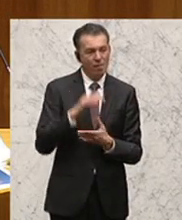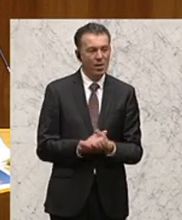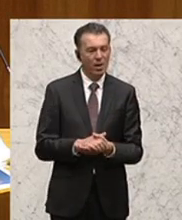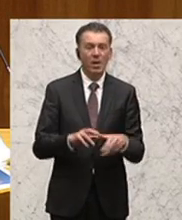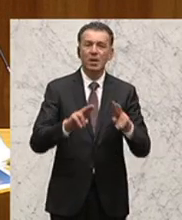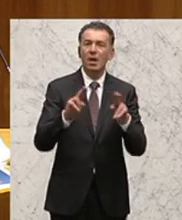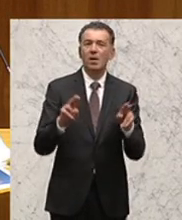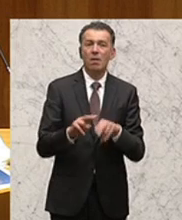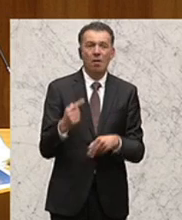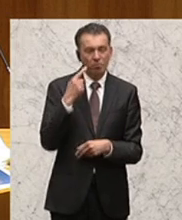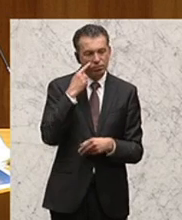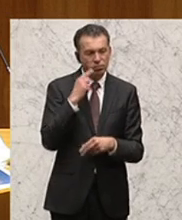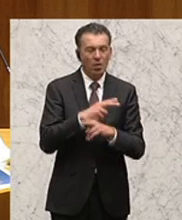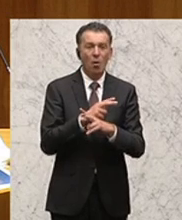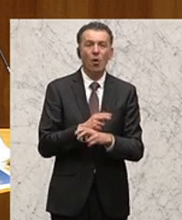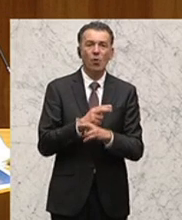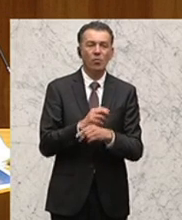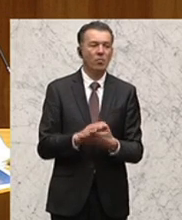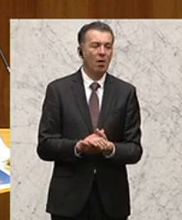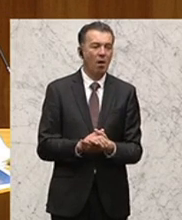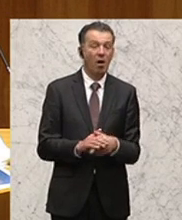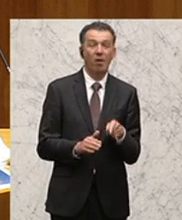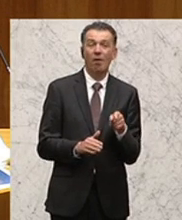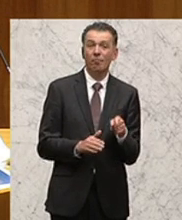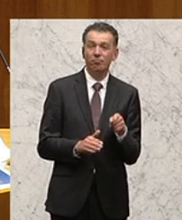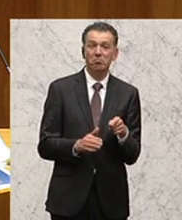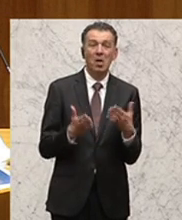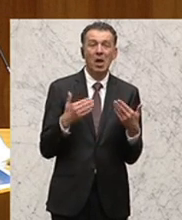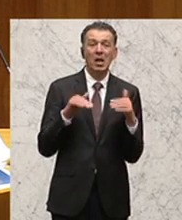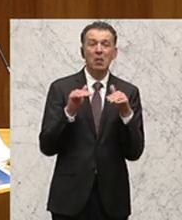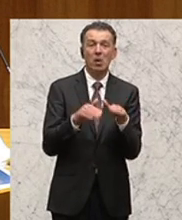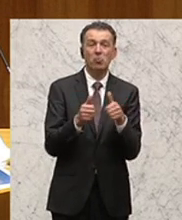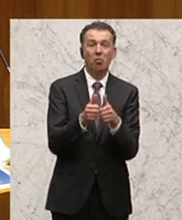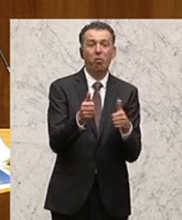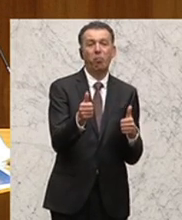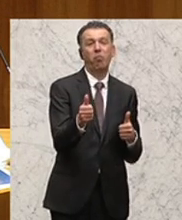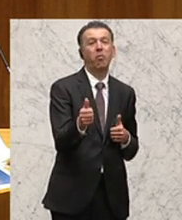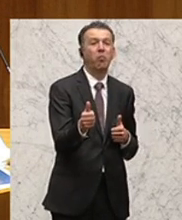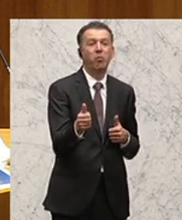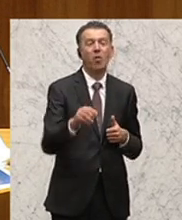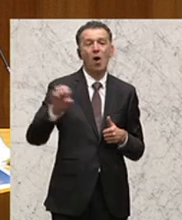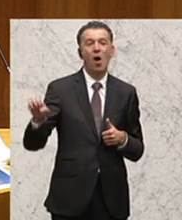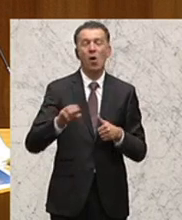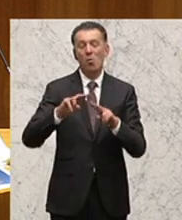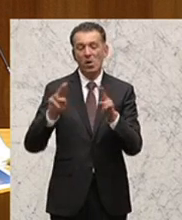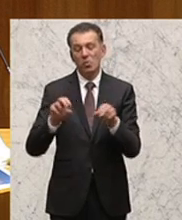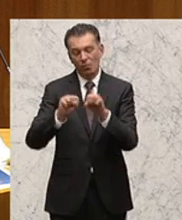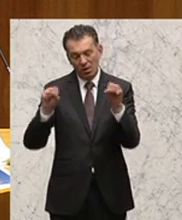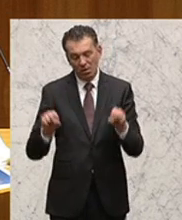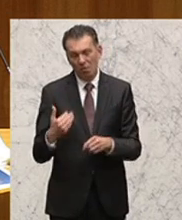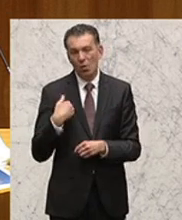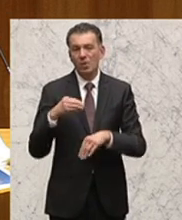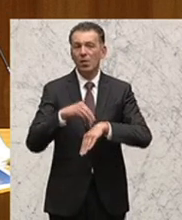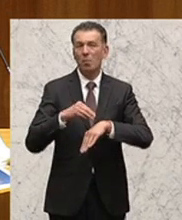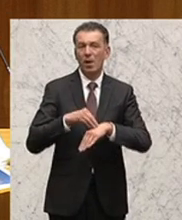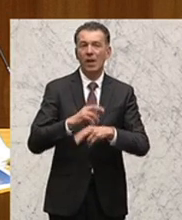fällt international auf, dass Österreich zu den Klimaschutz-Schlusslichtern zählt. Die Europäische Umweltagentur hat kürzlich